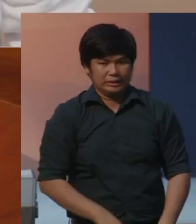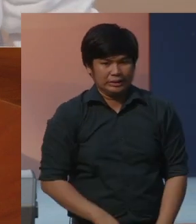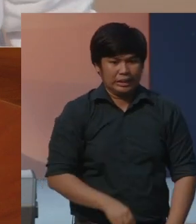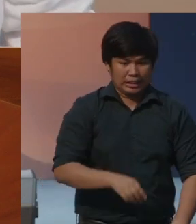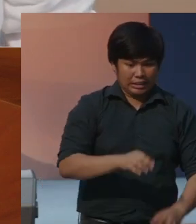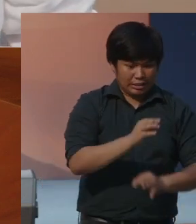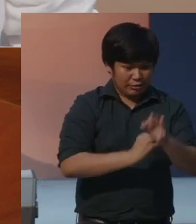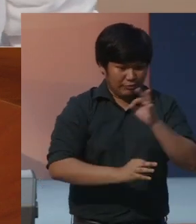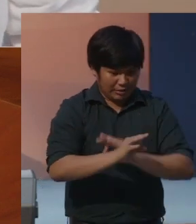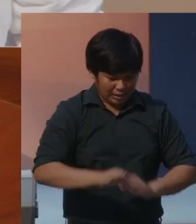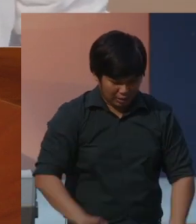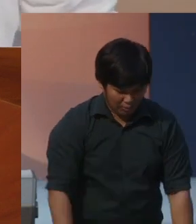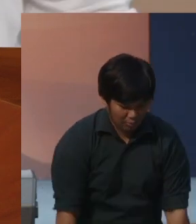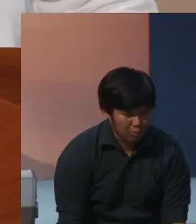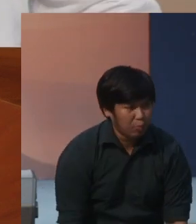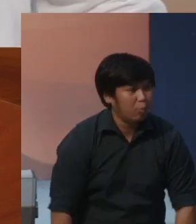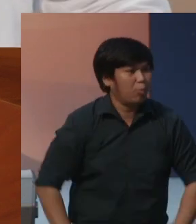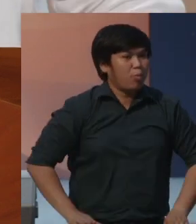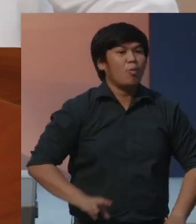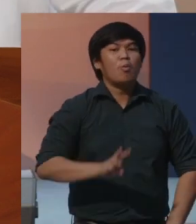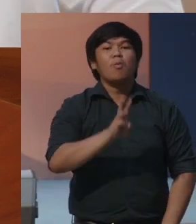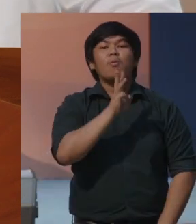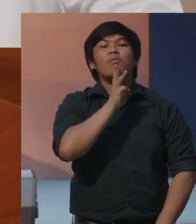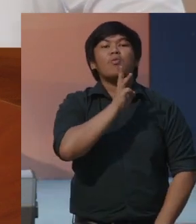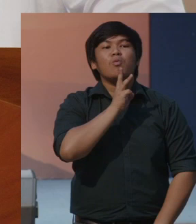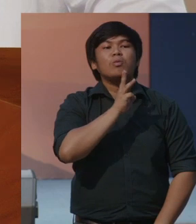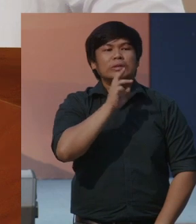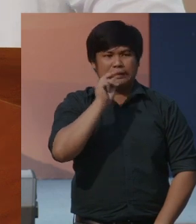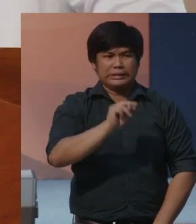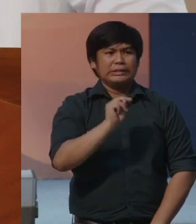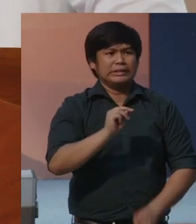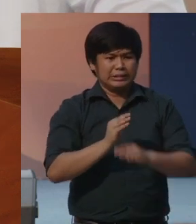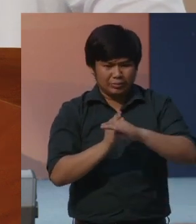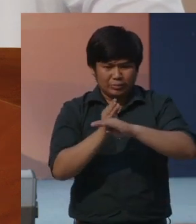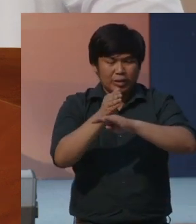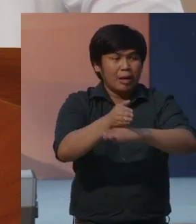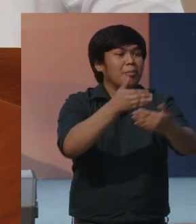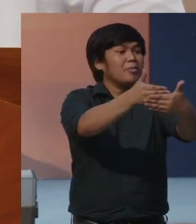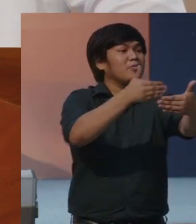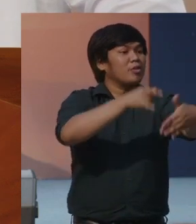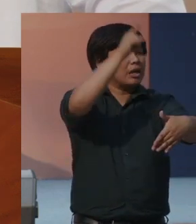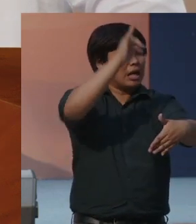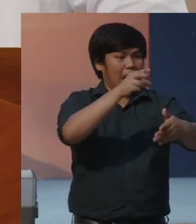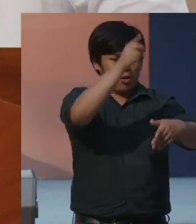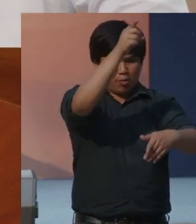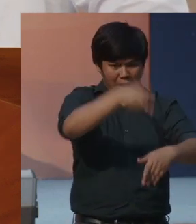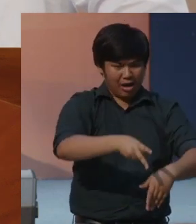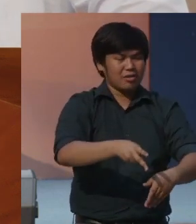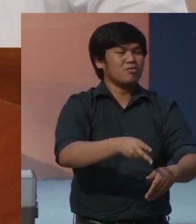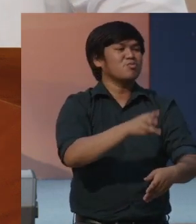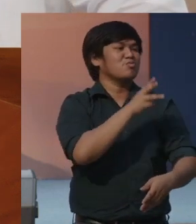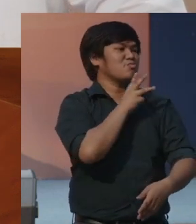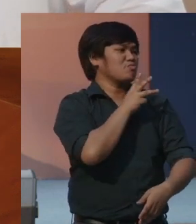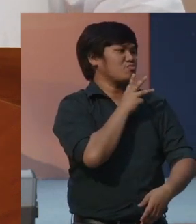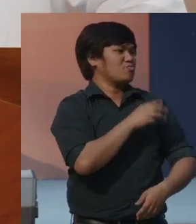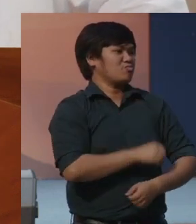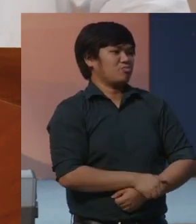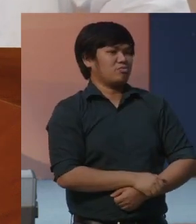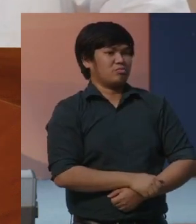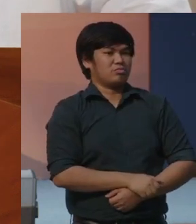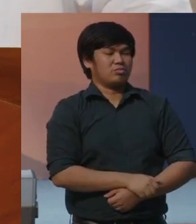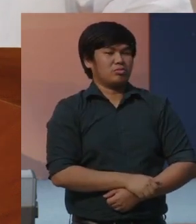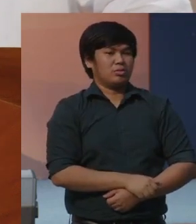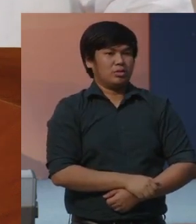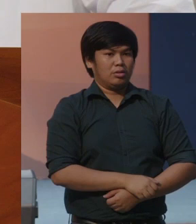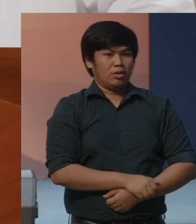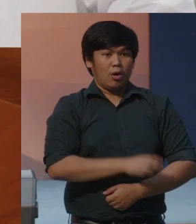ang kanilang paa sa gitna ng River Jordan. Sasabihin later on sa verse 15, nabahain